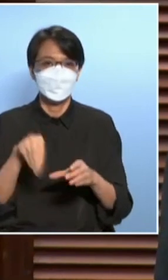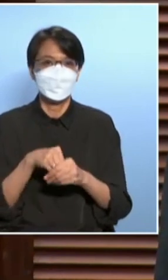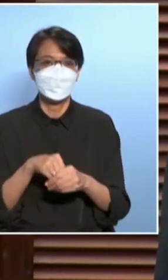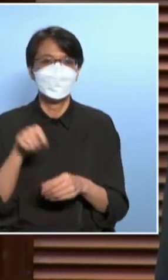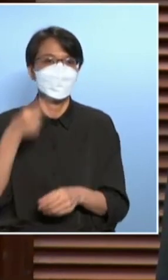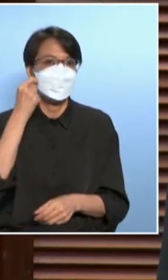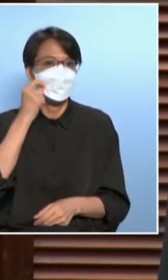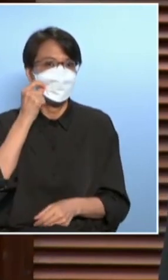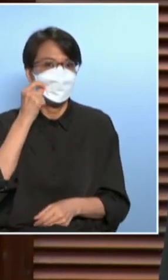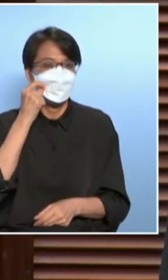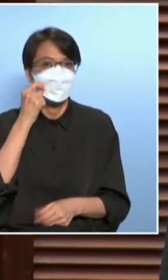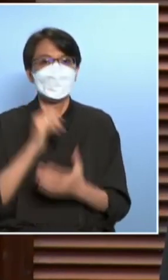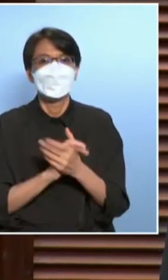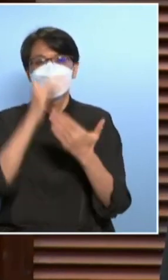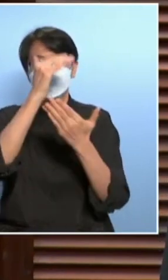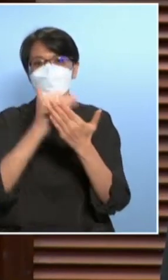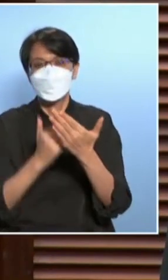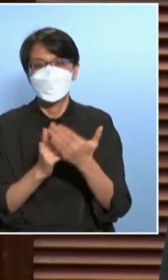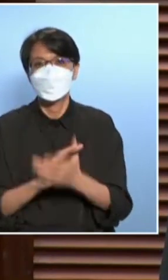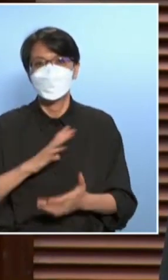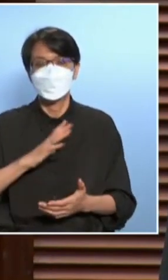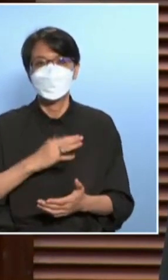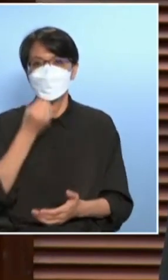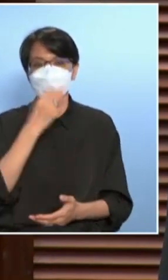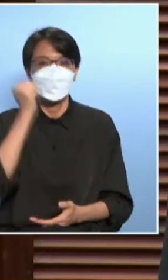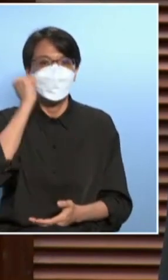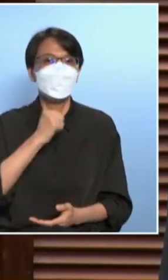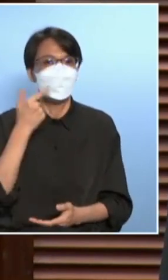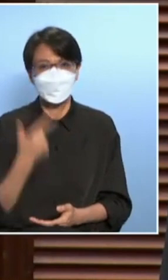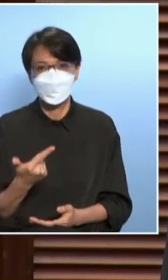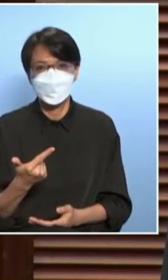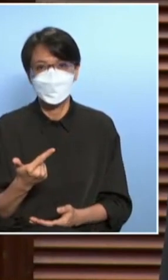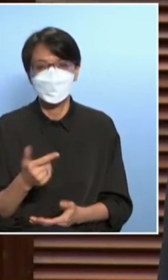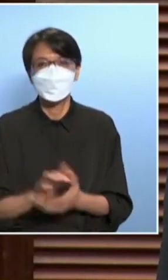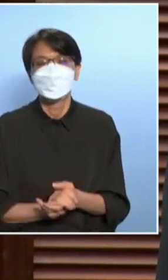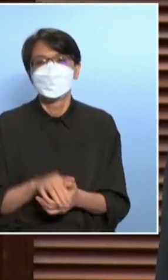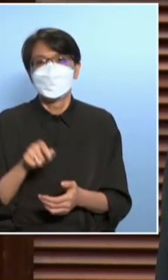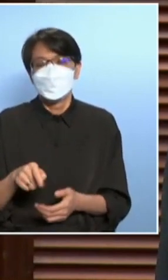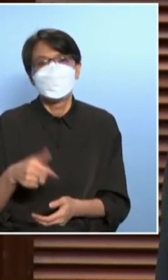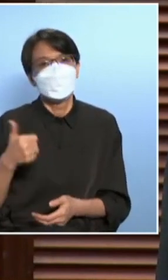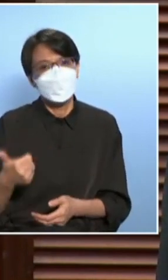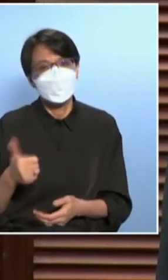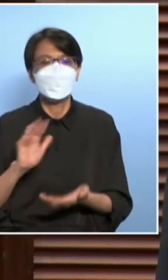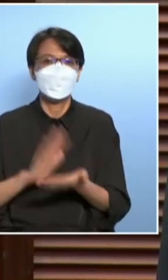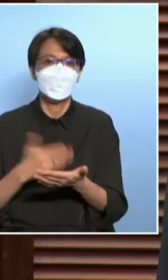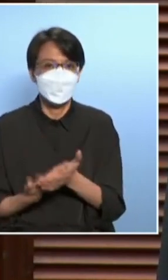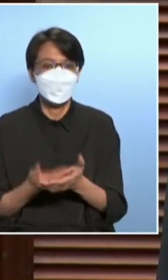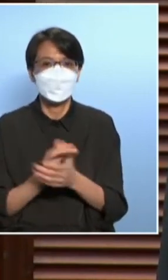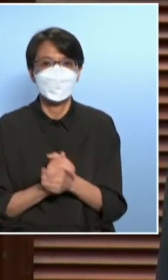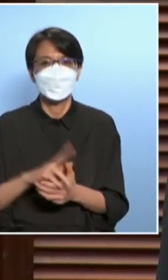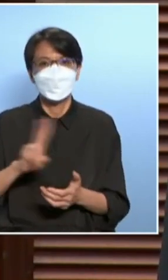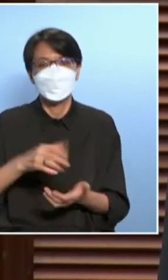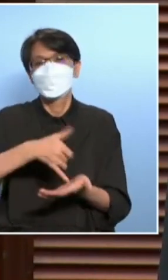個年齡嘅結構咧，香港一個老齡化係特別嚴重，呢個係我哋一個優勢，亦都可以話係我哋嘅一個